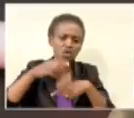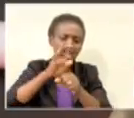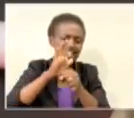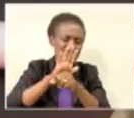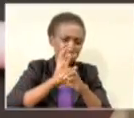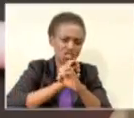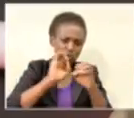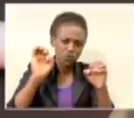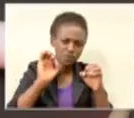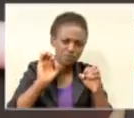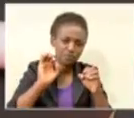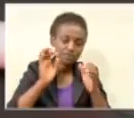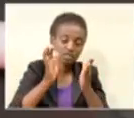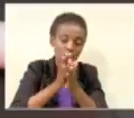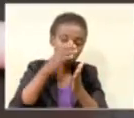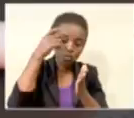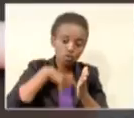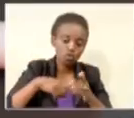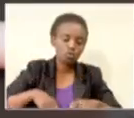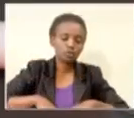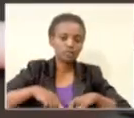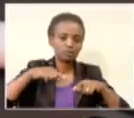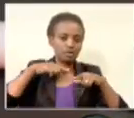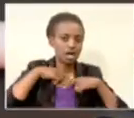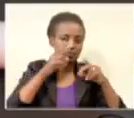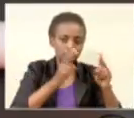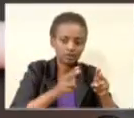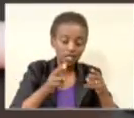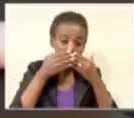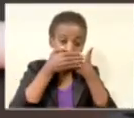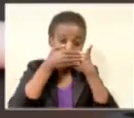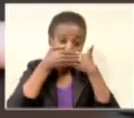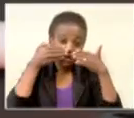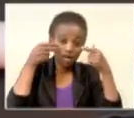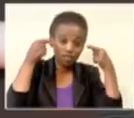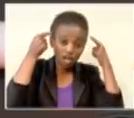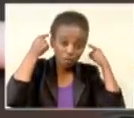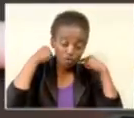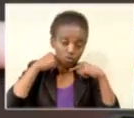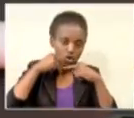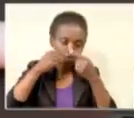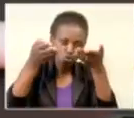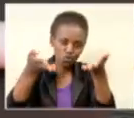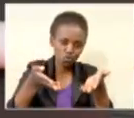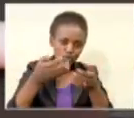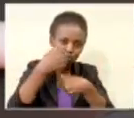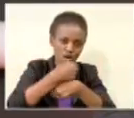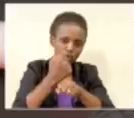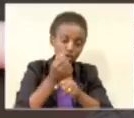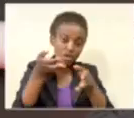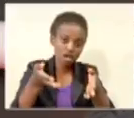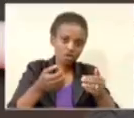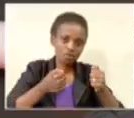nyinshi kwagera no ku muntu uri mu buzima busanzwe akagapfukamunwa rero tuvuga uyu munsi kakorewe hano mu